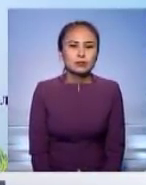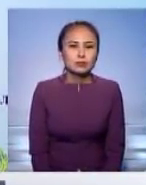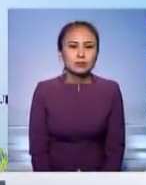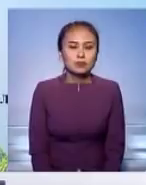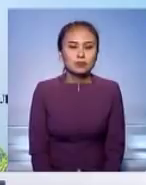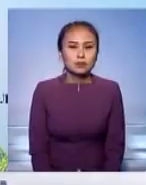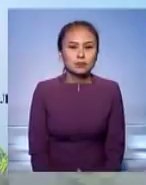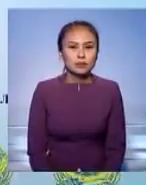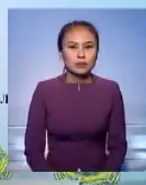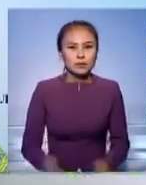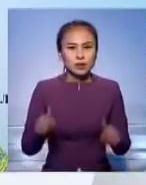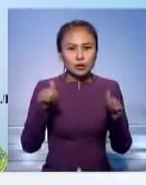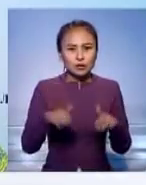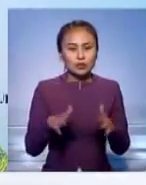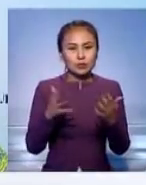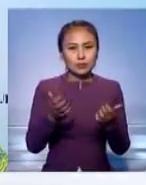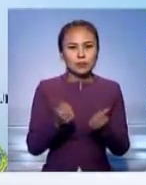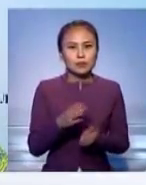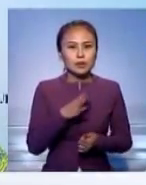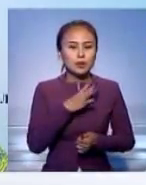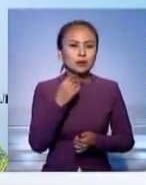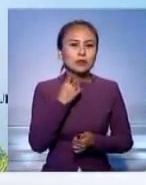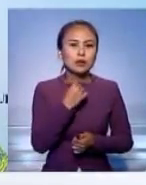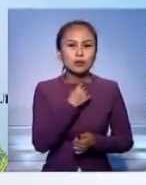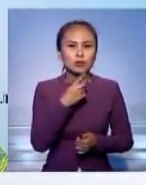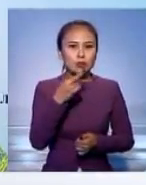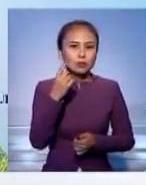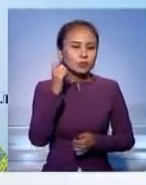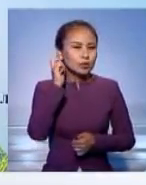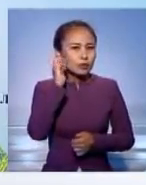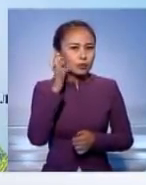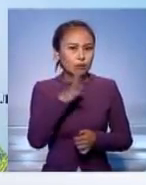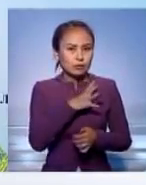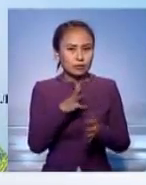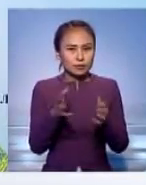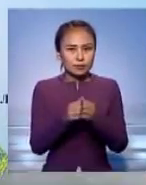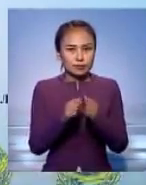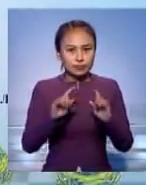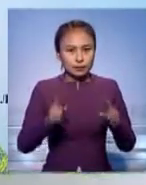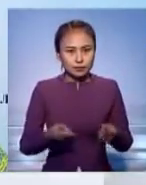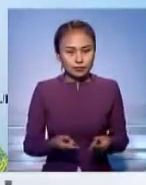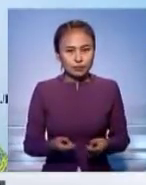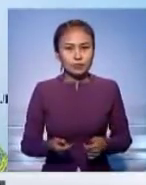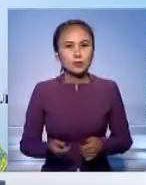Қабылданған шаралар нәтижесінде Талдықорған қаласының 21 жастағы азаматы ұсталды. Күдіктіден